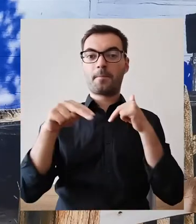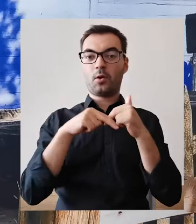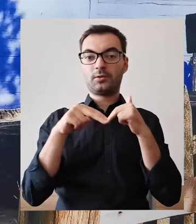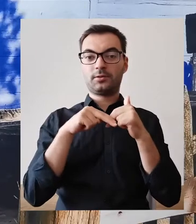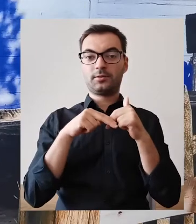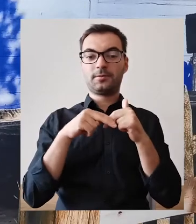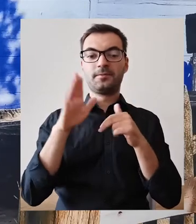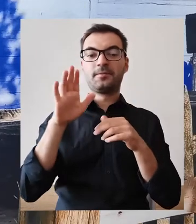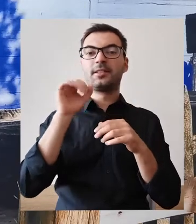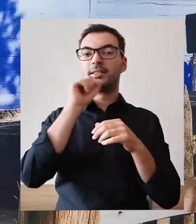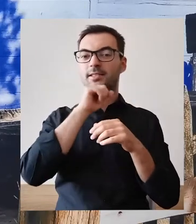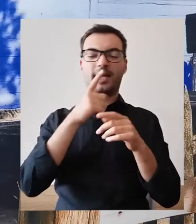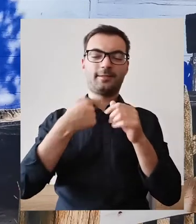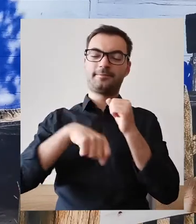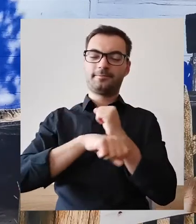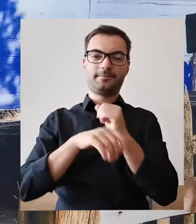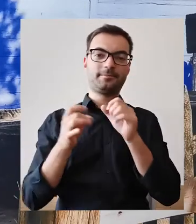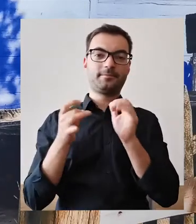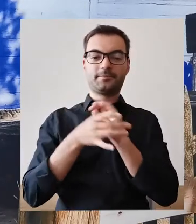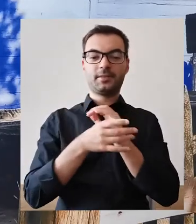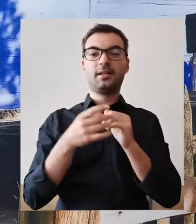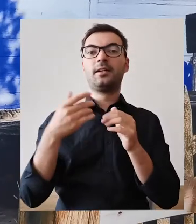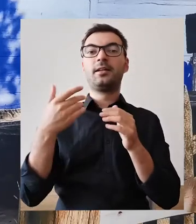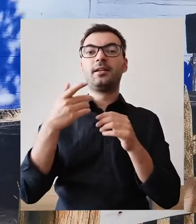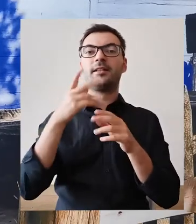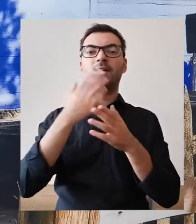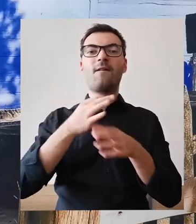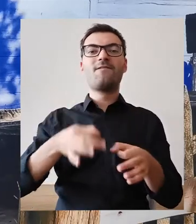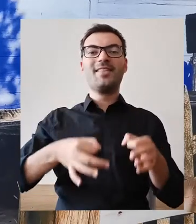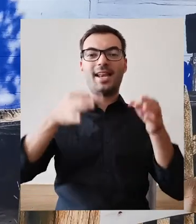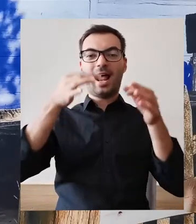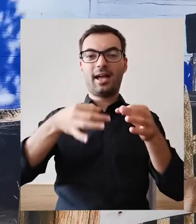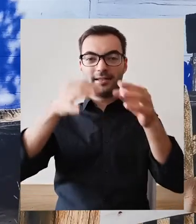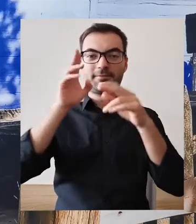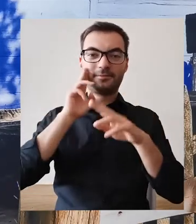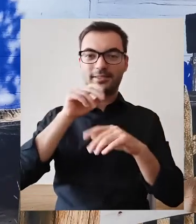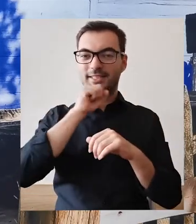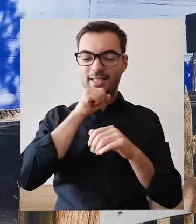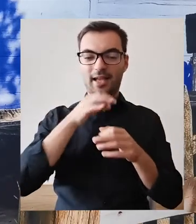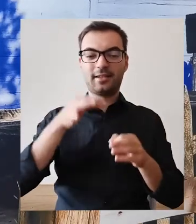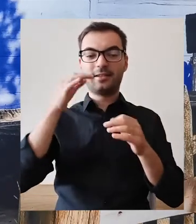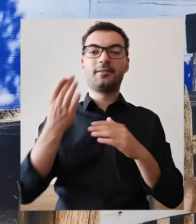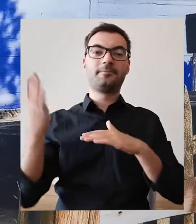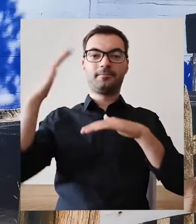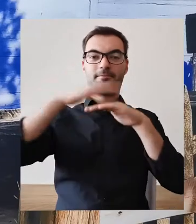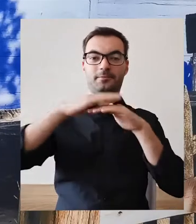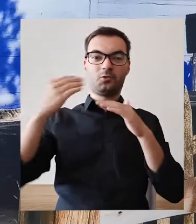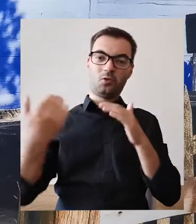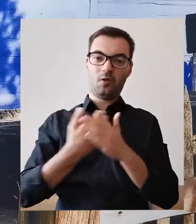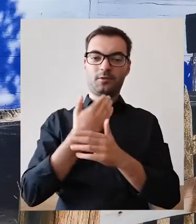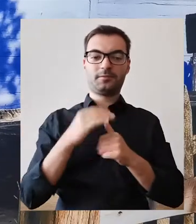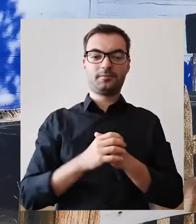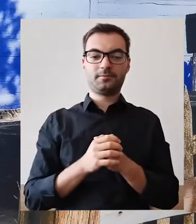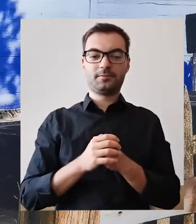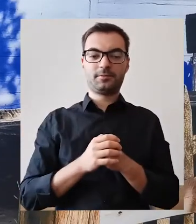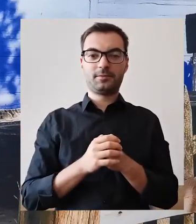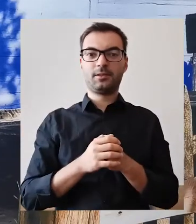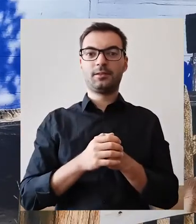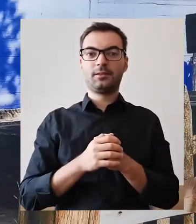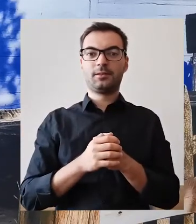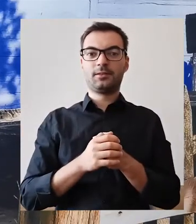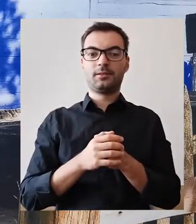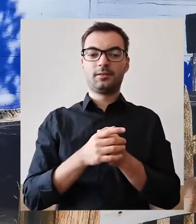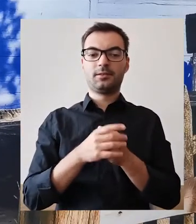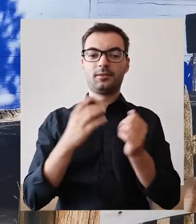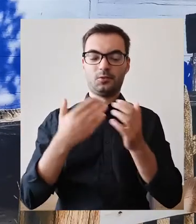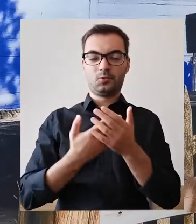w miejscu starego po którym zostały jeszcze filary wystające z rzeki więc mamy jeden